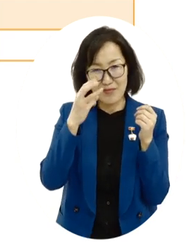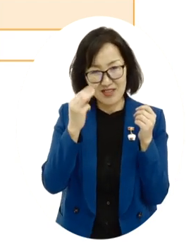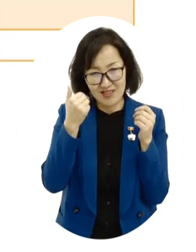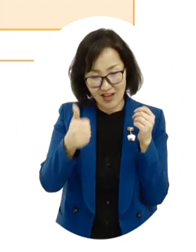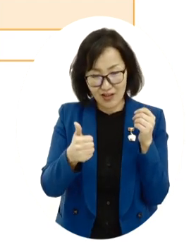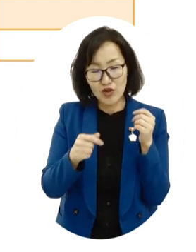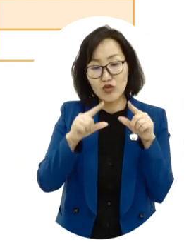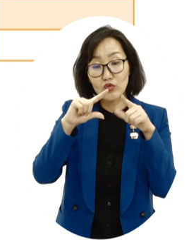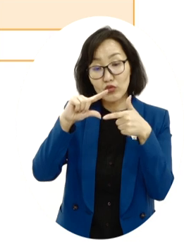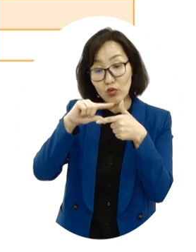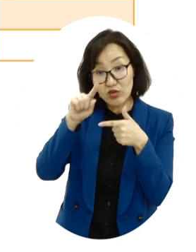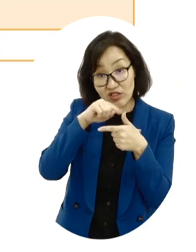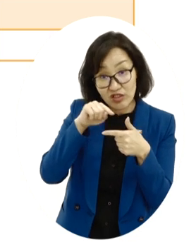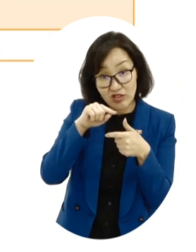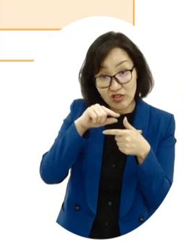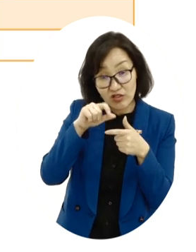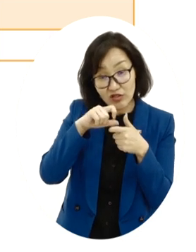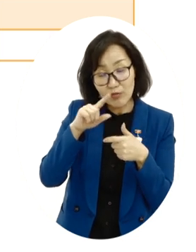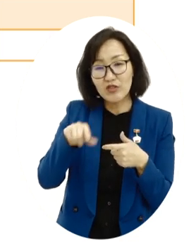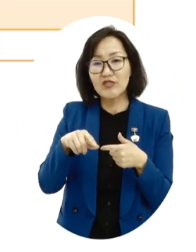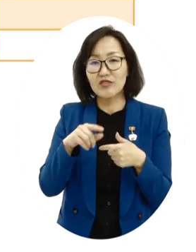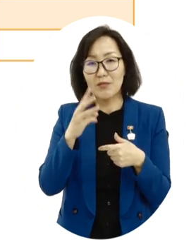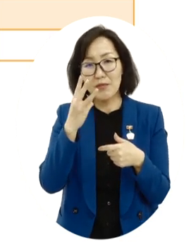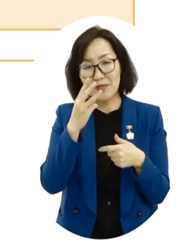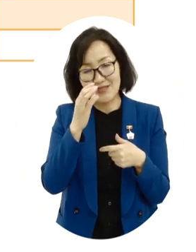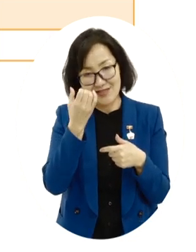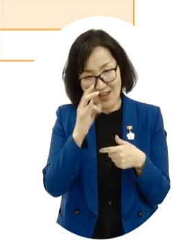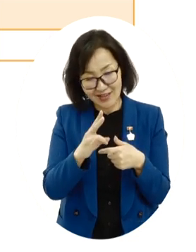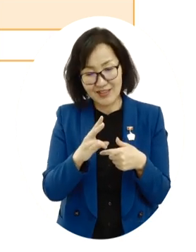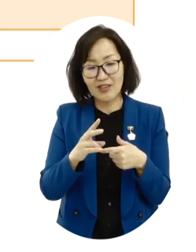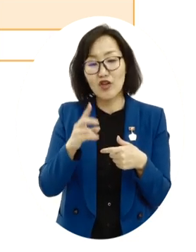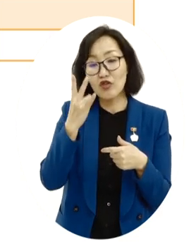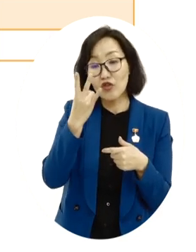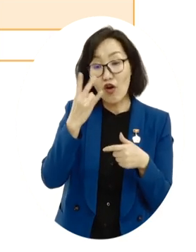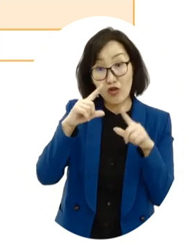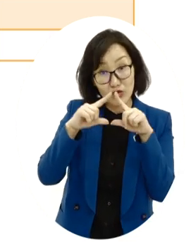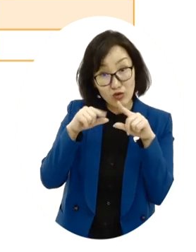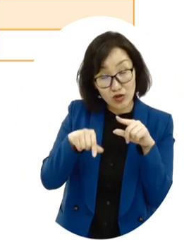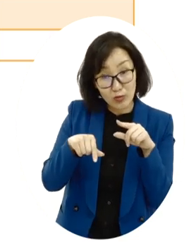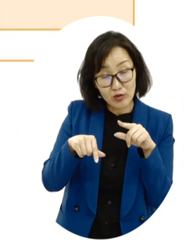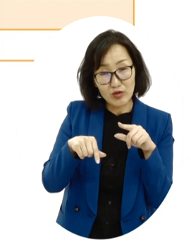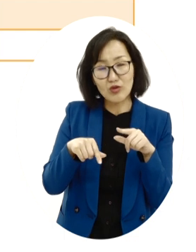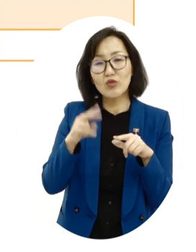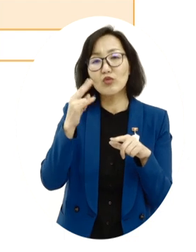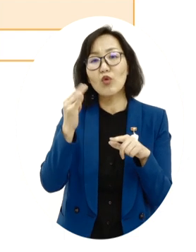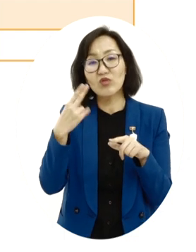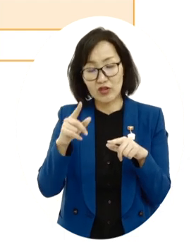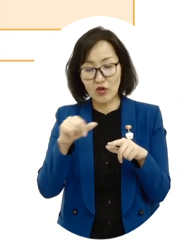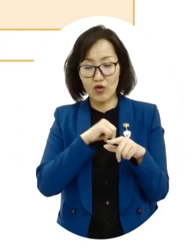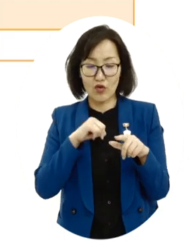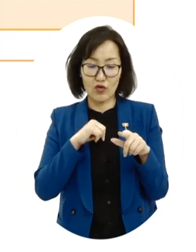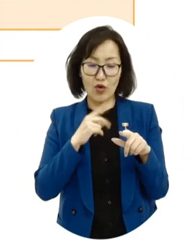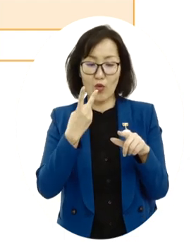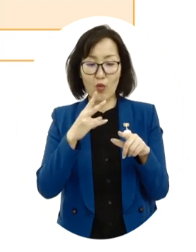Дөрвөлжин цэнхрээр тэмдэглэсэн маань сайн. Ногоон өнгөөр тэмдэглэсэн гурвалжныг дунд гэсэн үнэлгээ болгож, арийн үнэлгээ хэсэгт